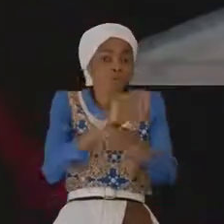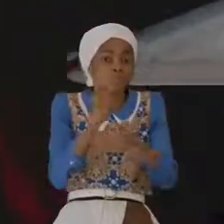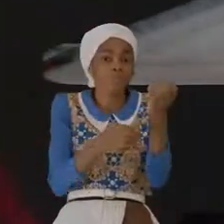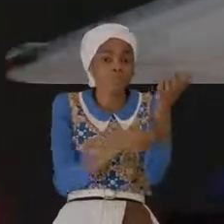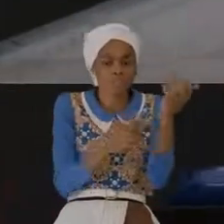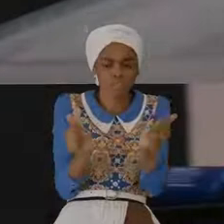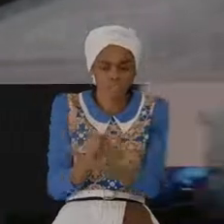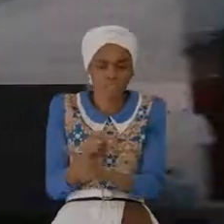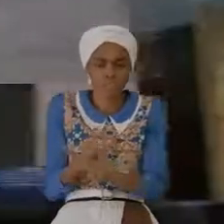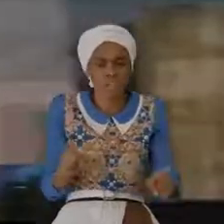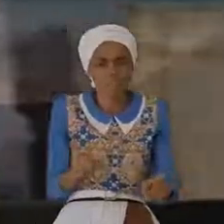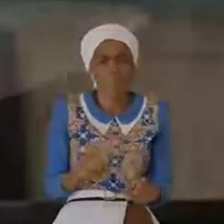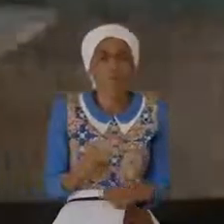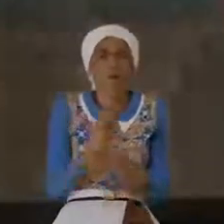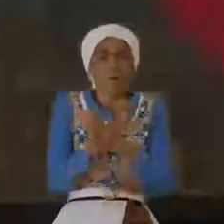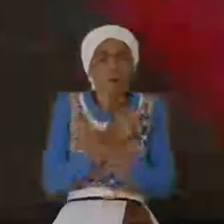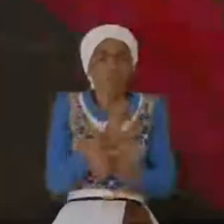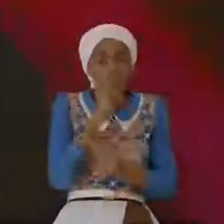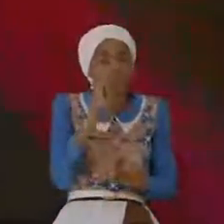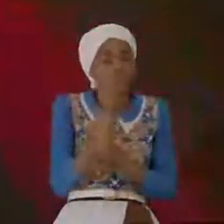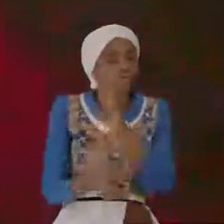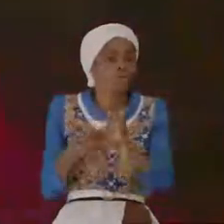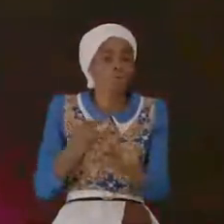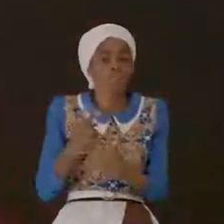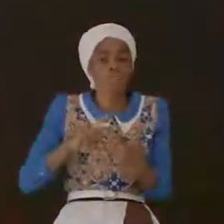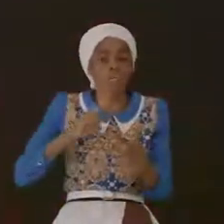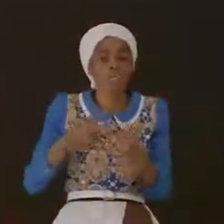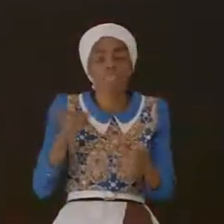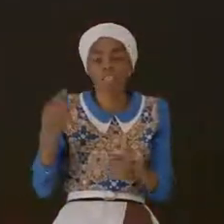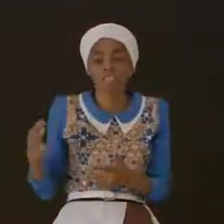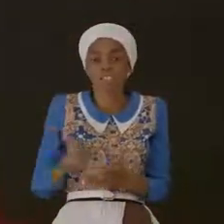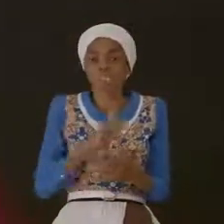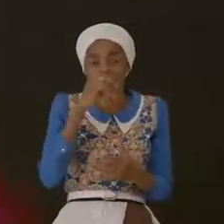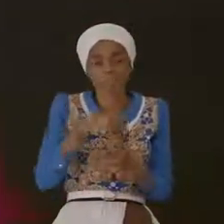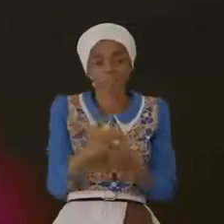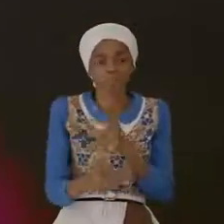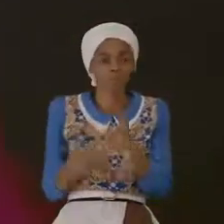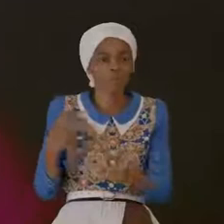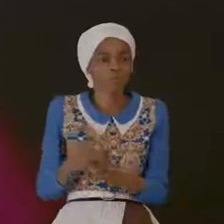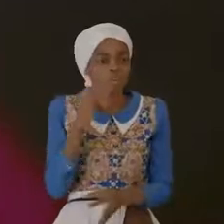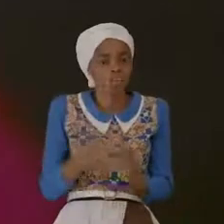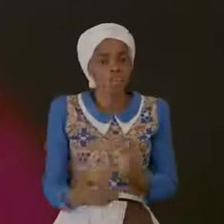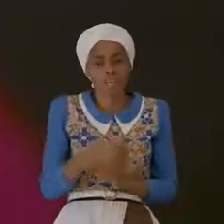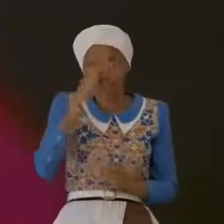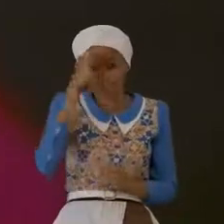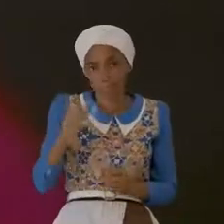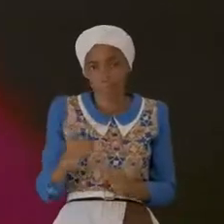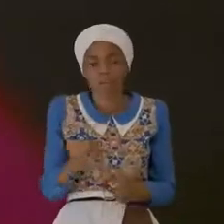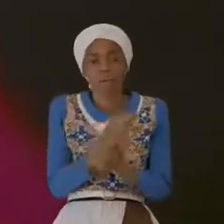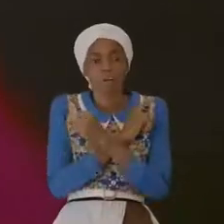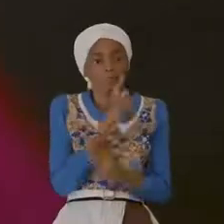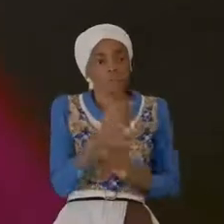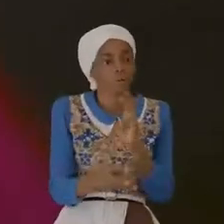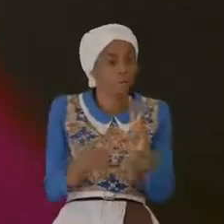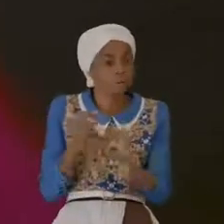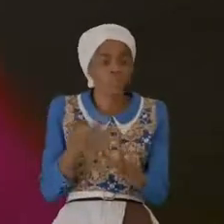lui. N'aimez point le monde ni les choses qui sont dans le monde. Si quelqu'un aime le monde, l'amour